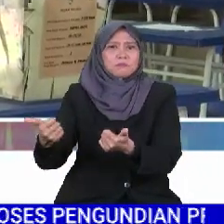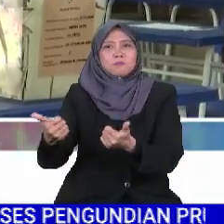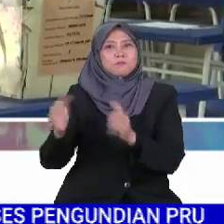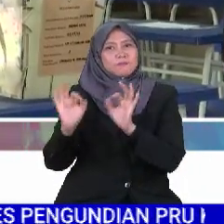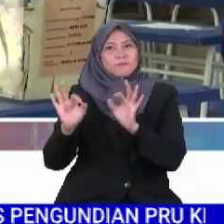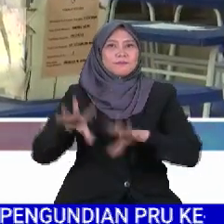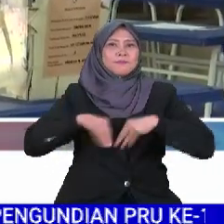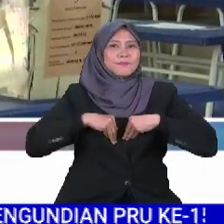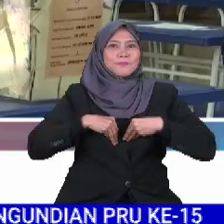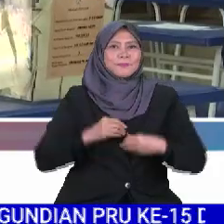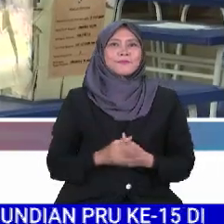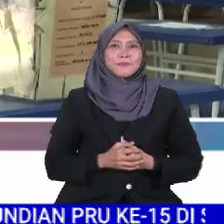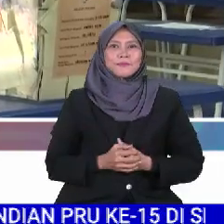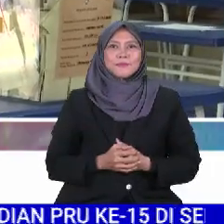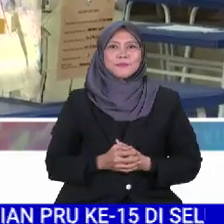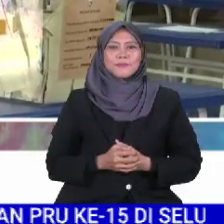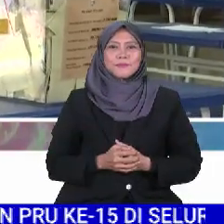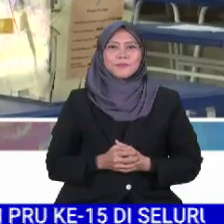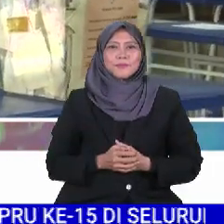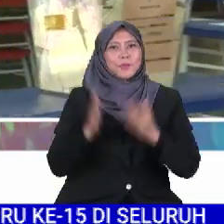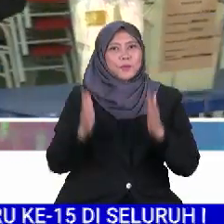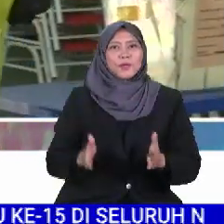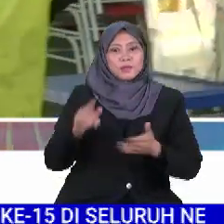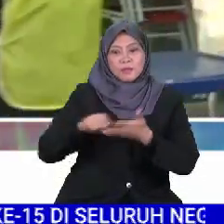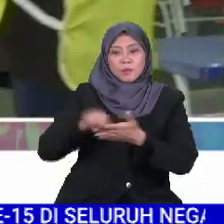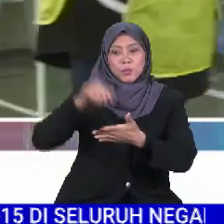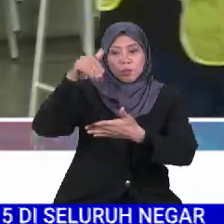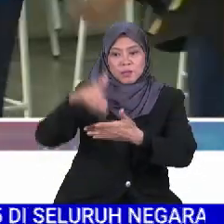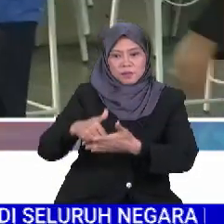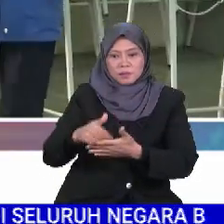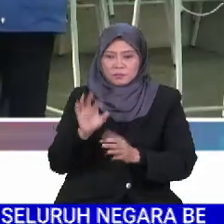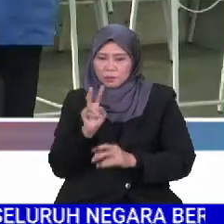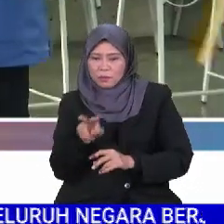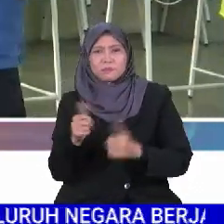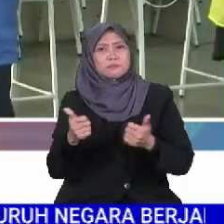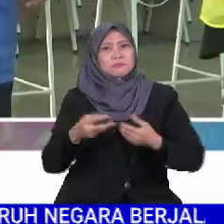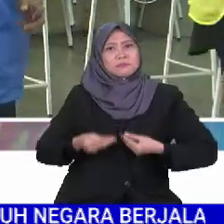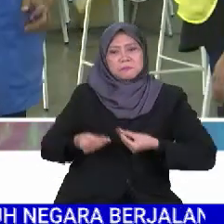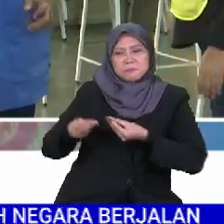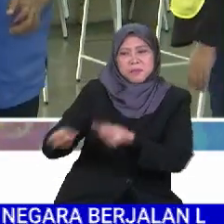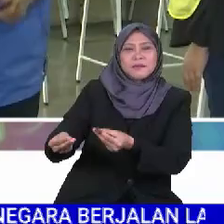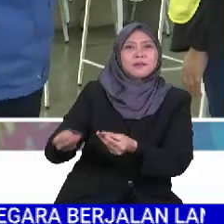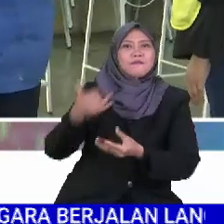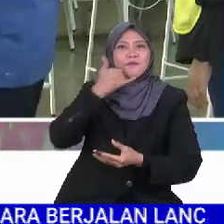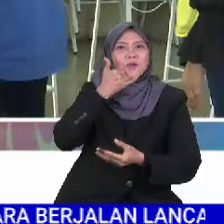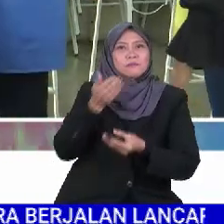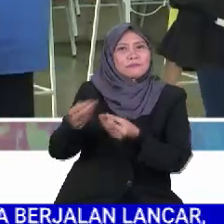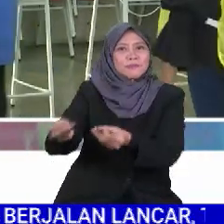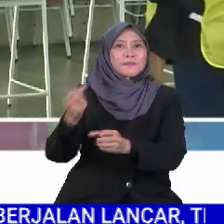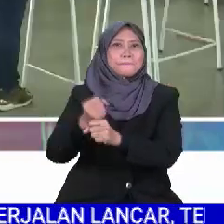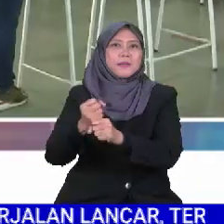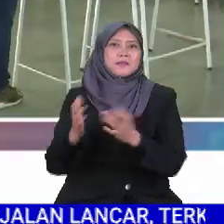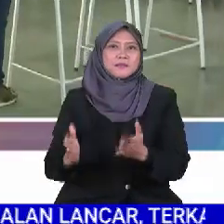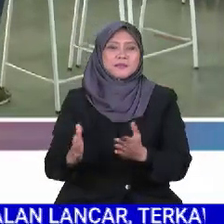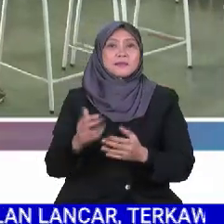pengundi. Dan rata-rata pengundi yang memasuki saluran mengundi dilihat memberikan telefon bimbit mereka secara sukarela kepada petugas.